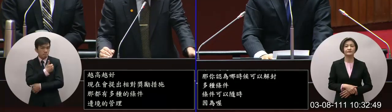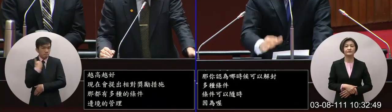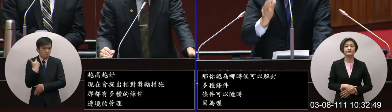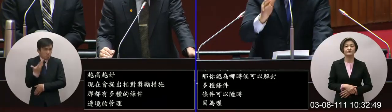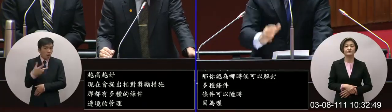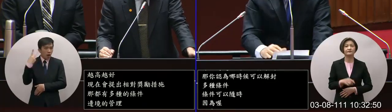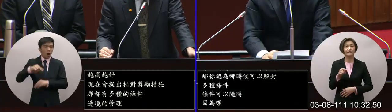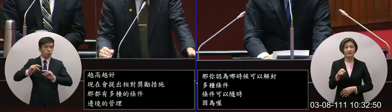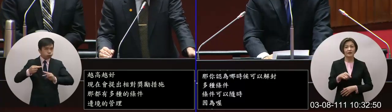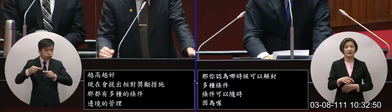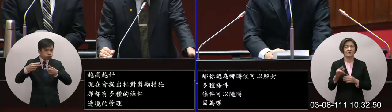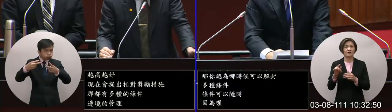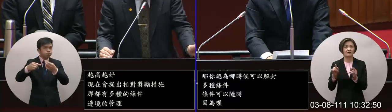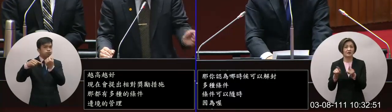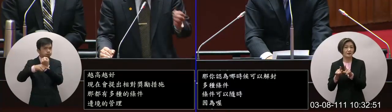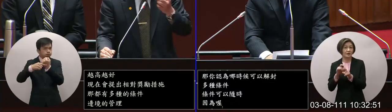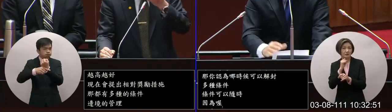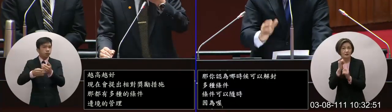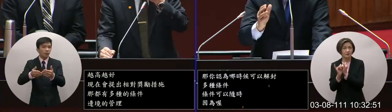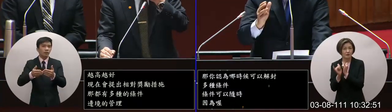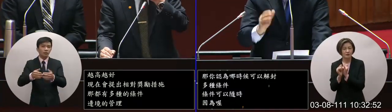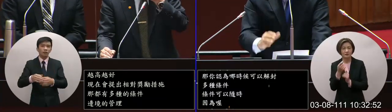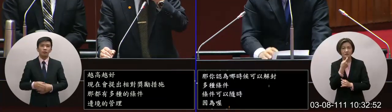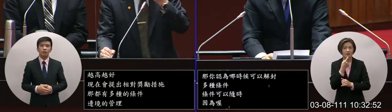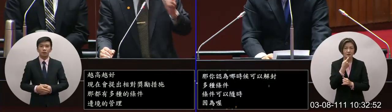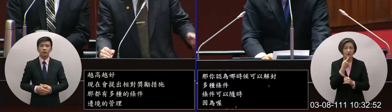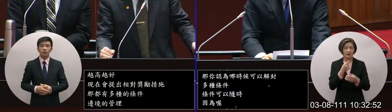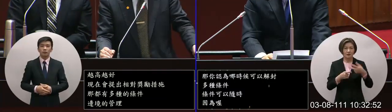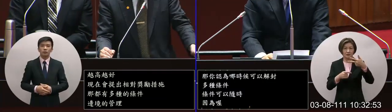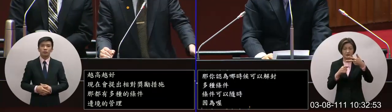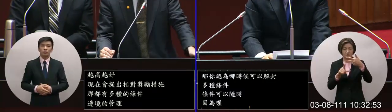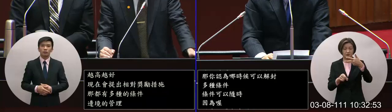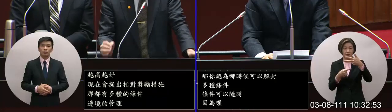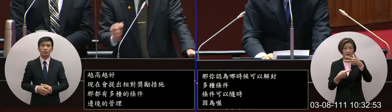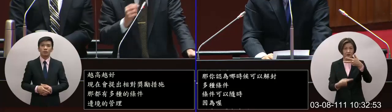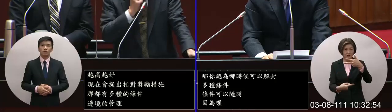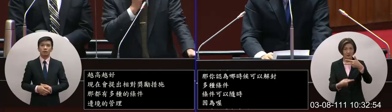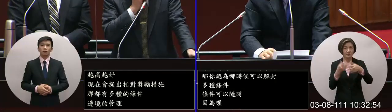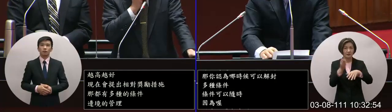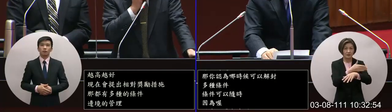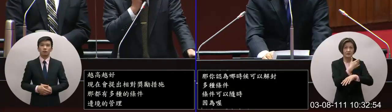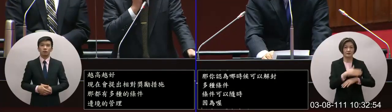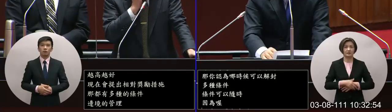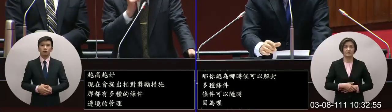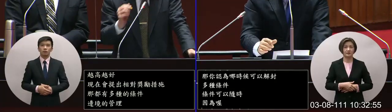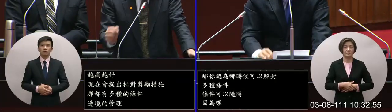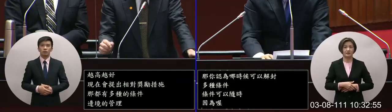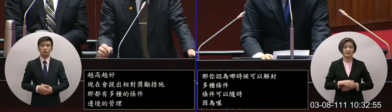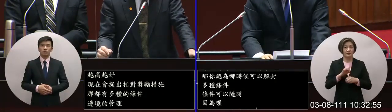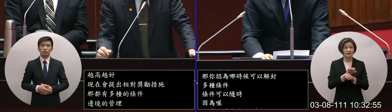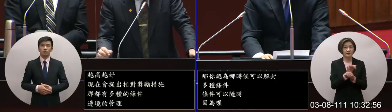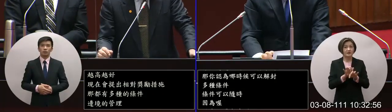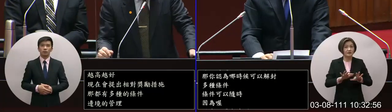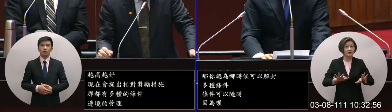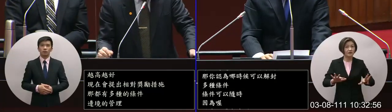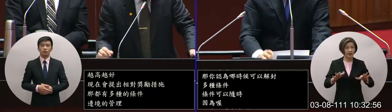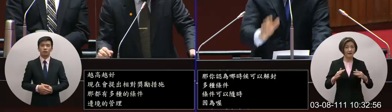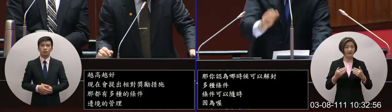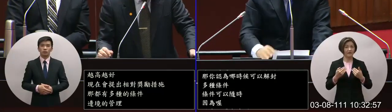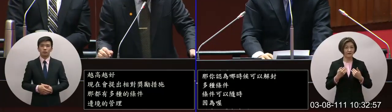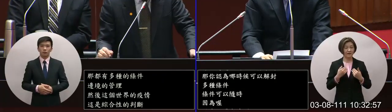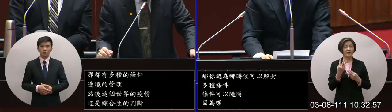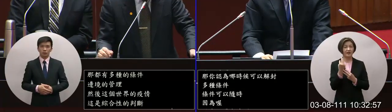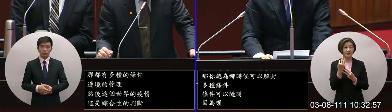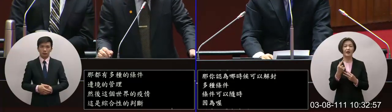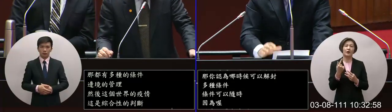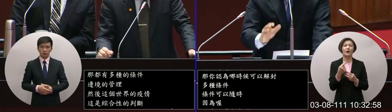检讨。 民众哦，在猜测说七月一号起，哦，就要与新冠这个肺炎呐、共存。你